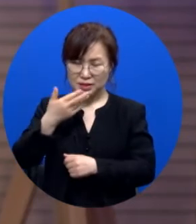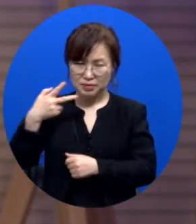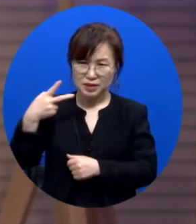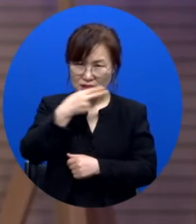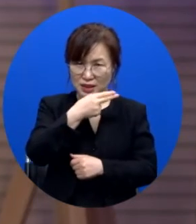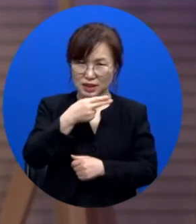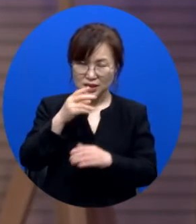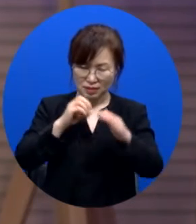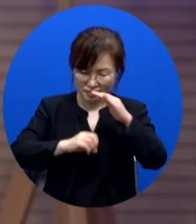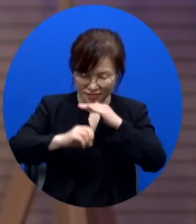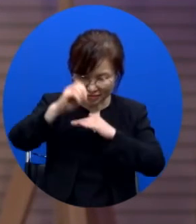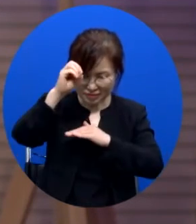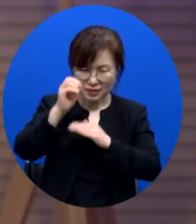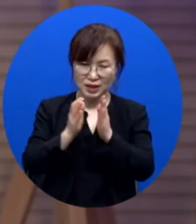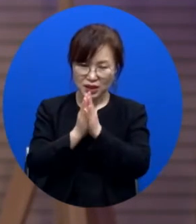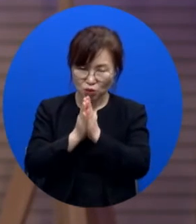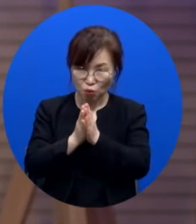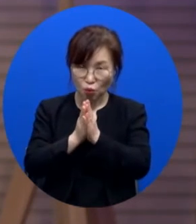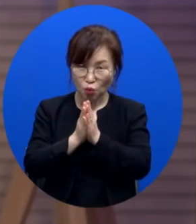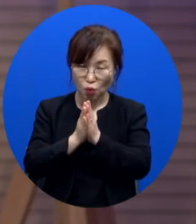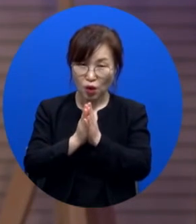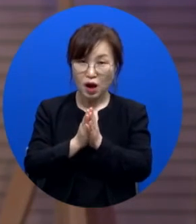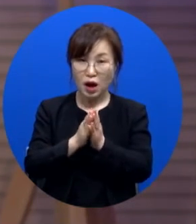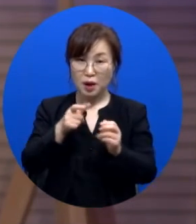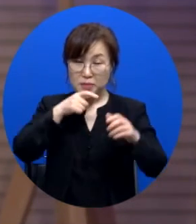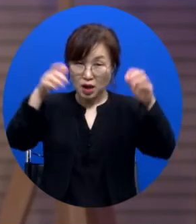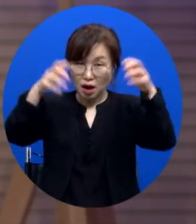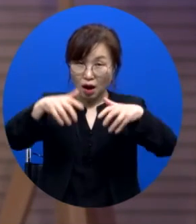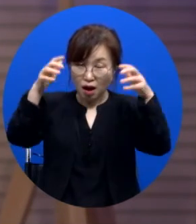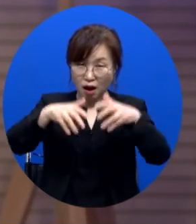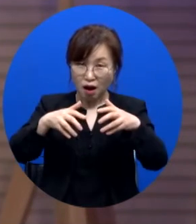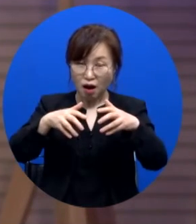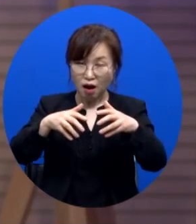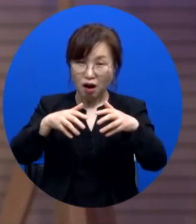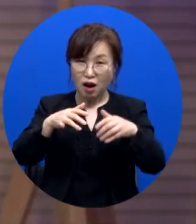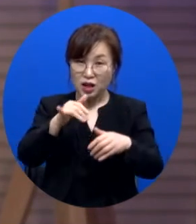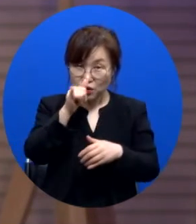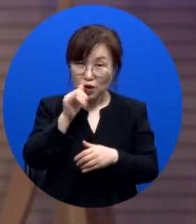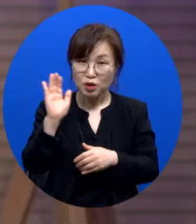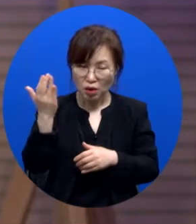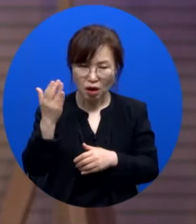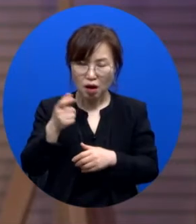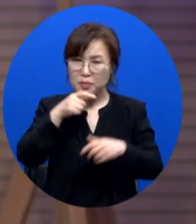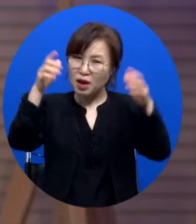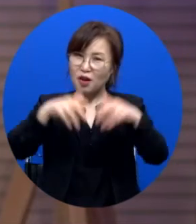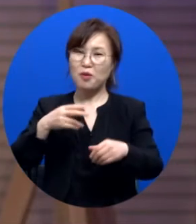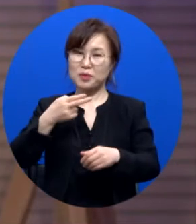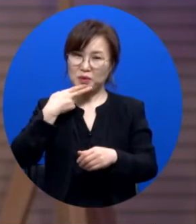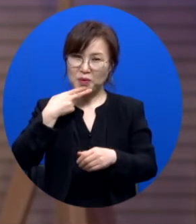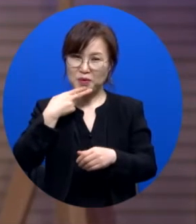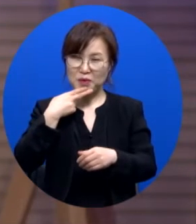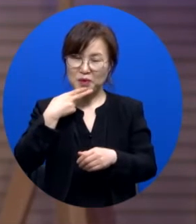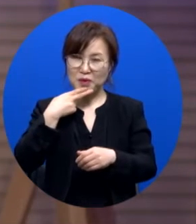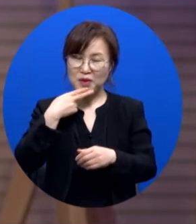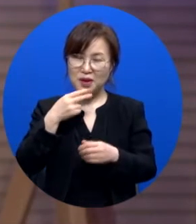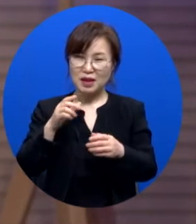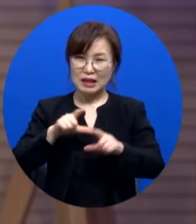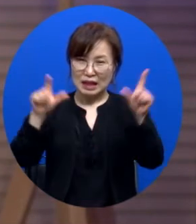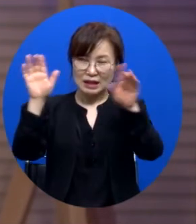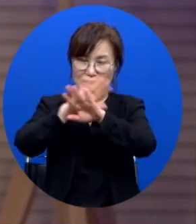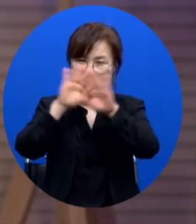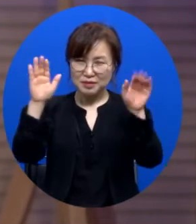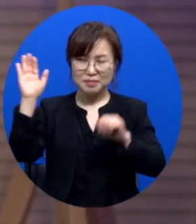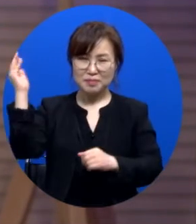철야 로 기도한 결과 당시 장마철이 임에도 불구하고 하늘이 맑고 청명했던 서 매일같이 미궁 기가 낙동강을